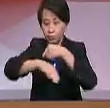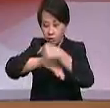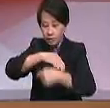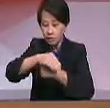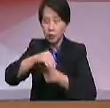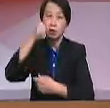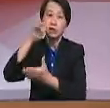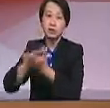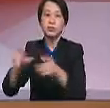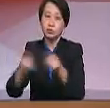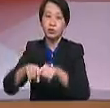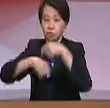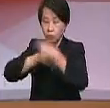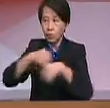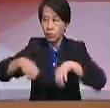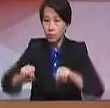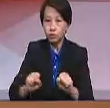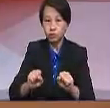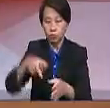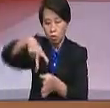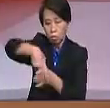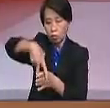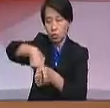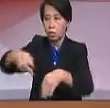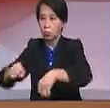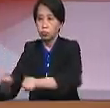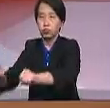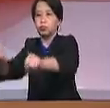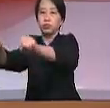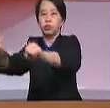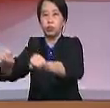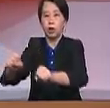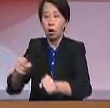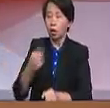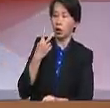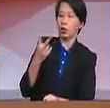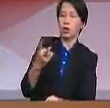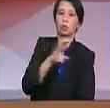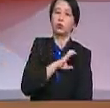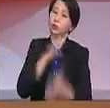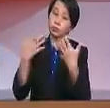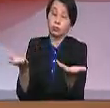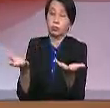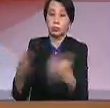saya nasihatkan dan pihak polis telah pun mengambil tindakan dan terserahlah tindakan